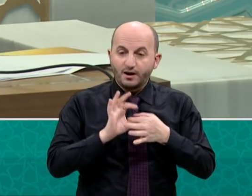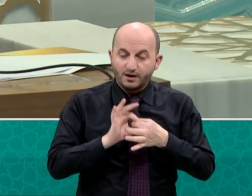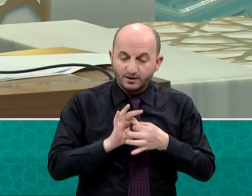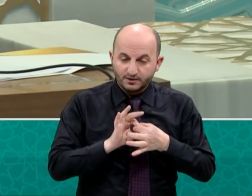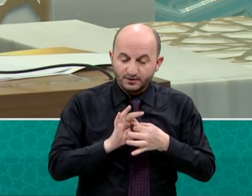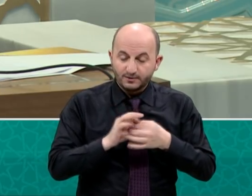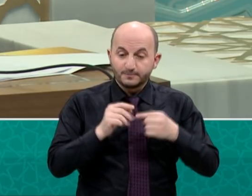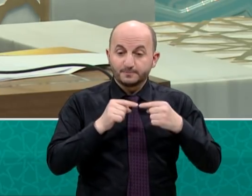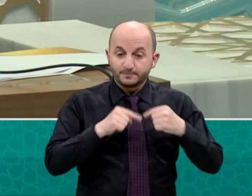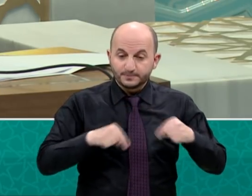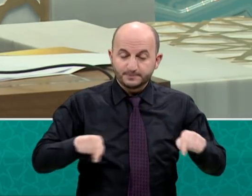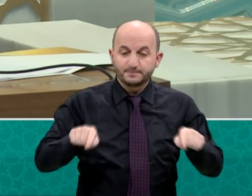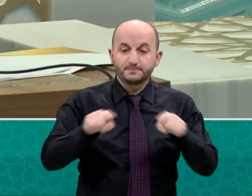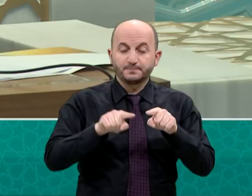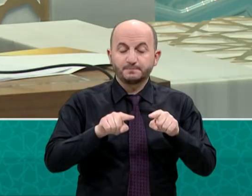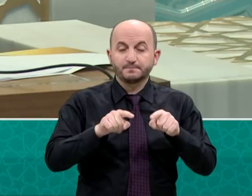bizim